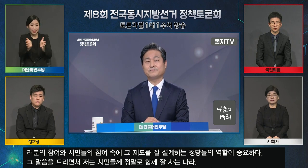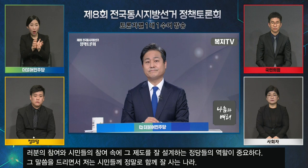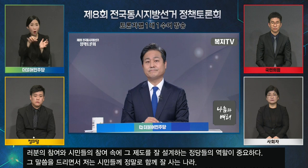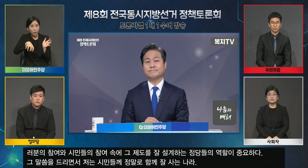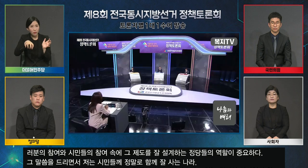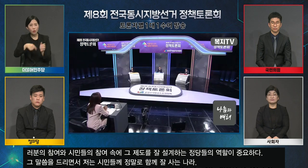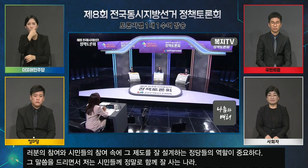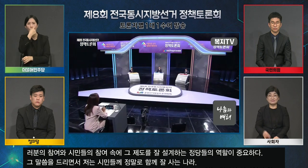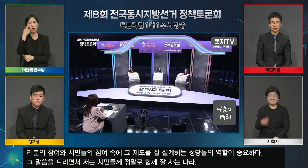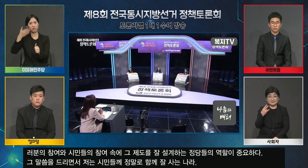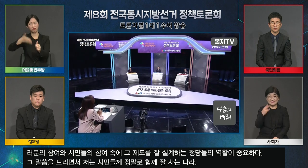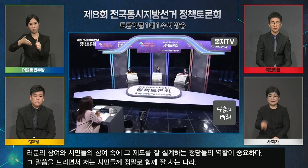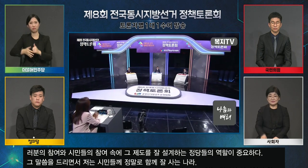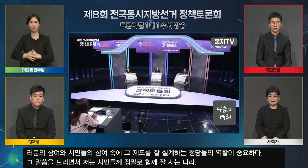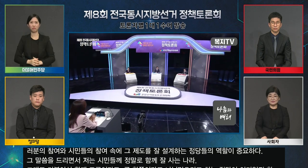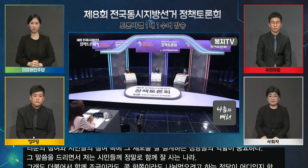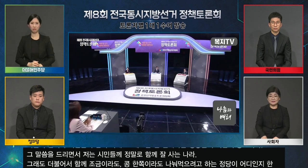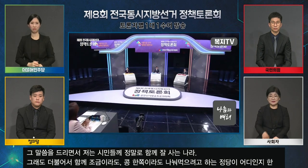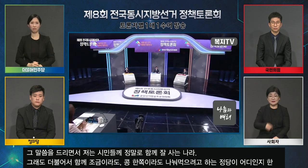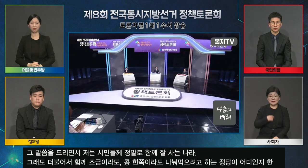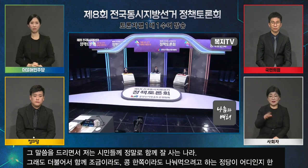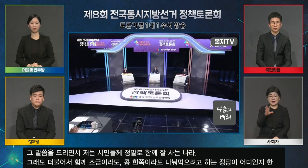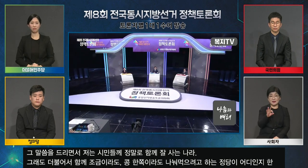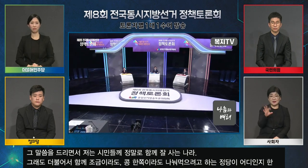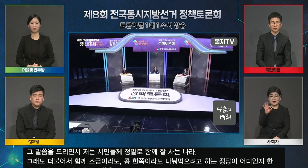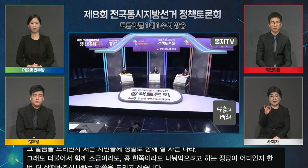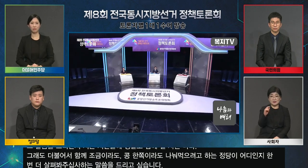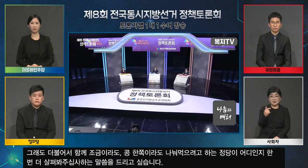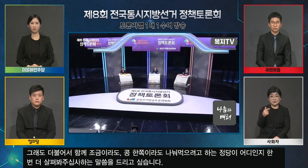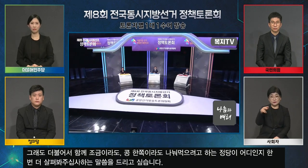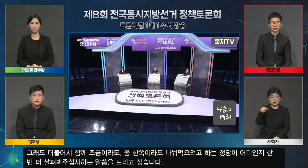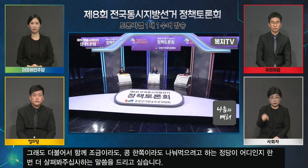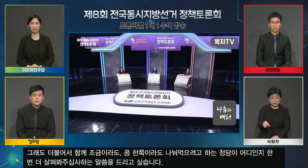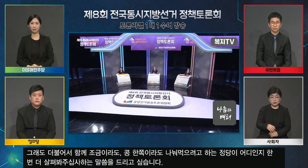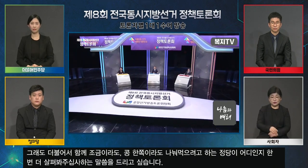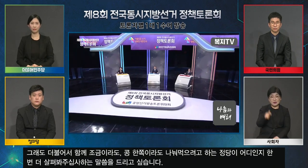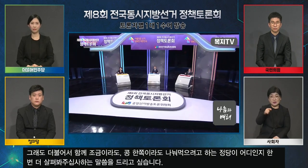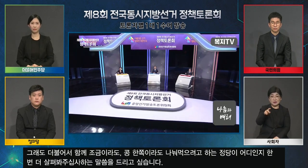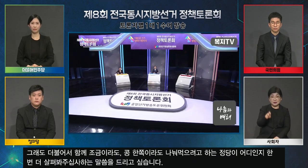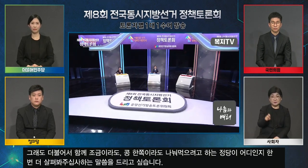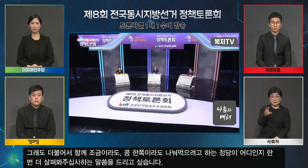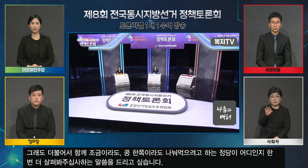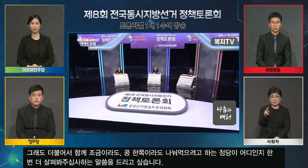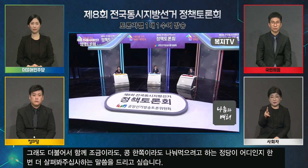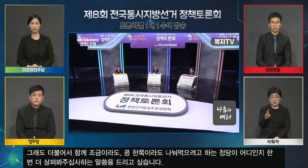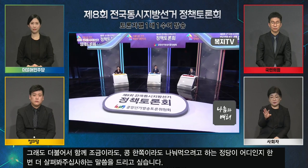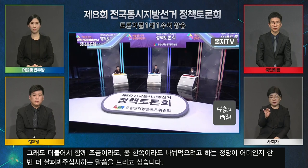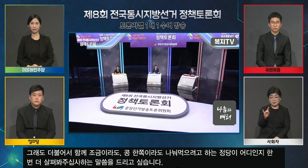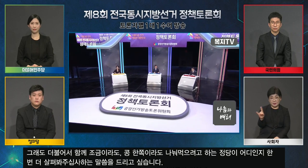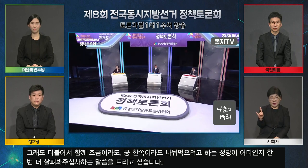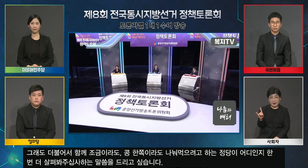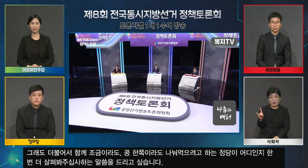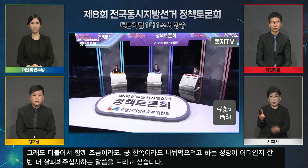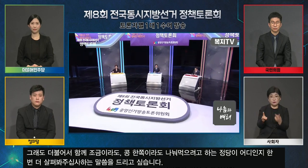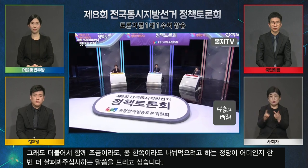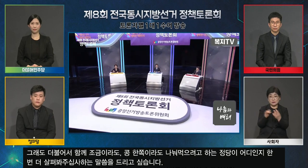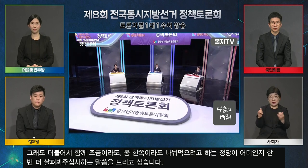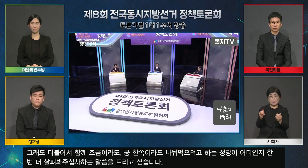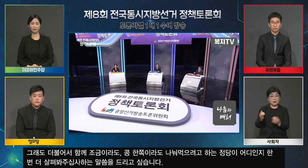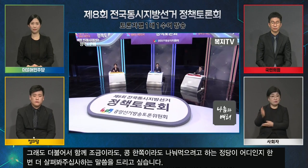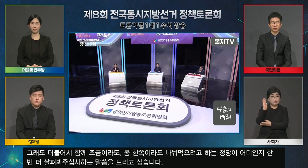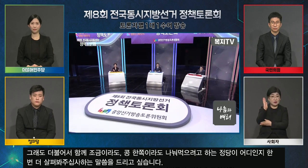싶습니다. 정의당 이윤주 원내수석 부대표 그리고 더불어민주당 김영배 국회의원 두 분께서는 발언 시간을 다 쓰셨고요.